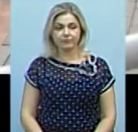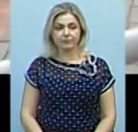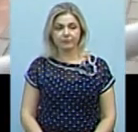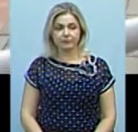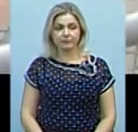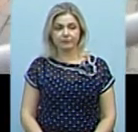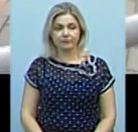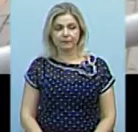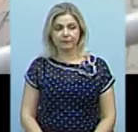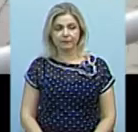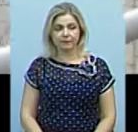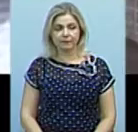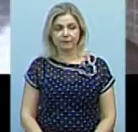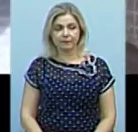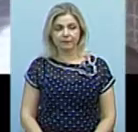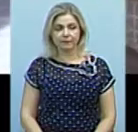Можна повернутися назад.